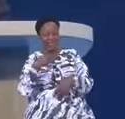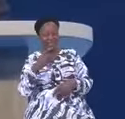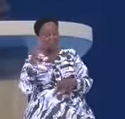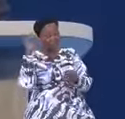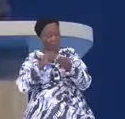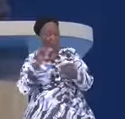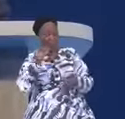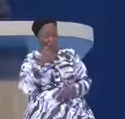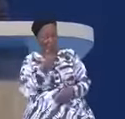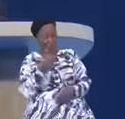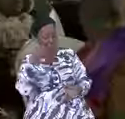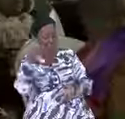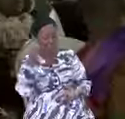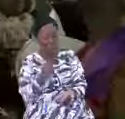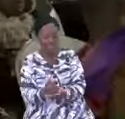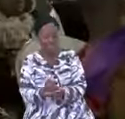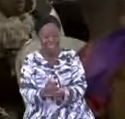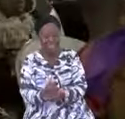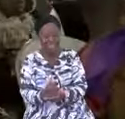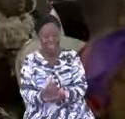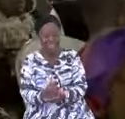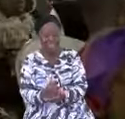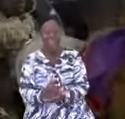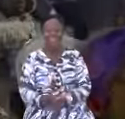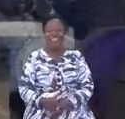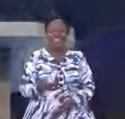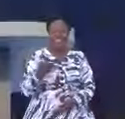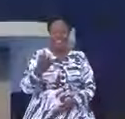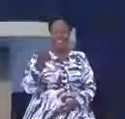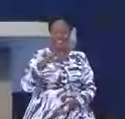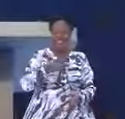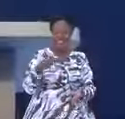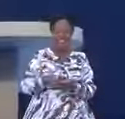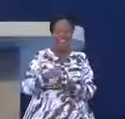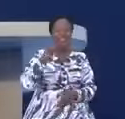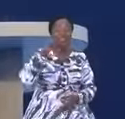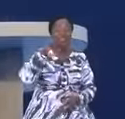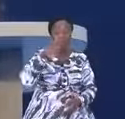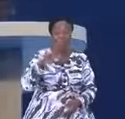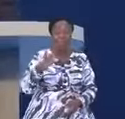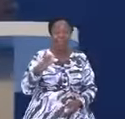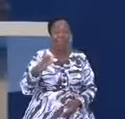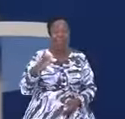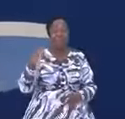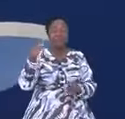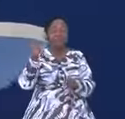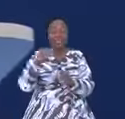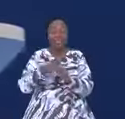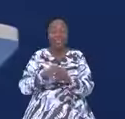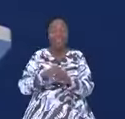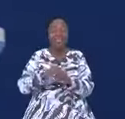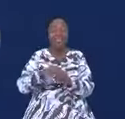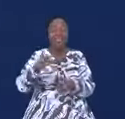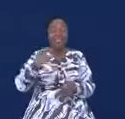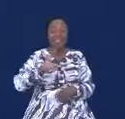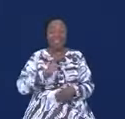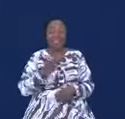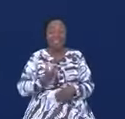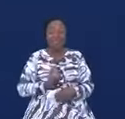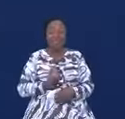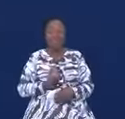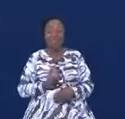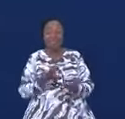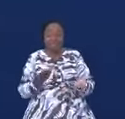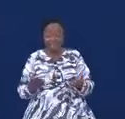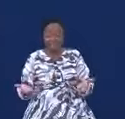il y avait sept femmes dans le calme dans la ville capitale au nigeria la